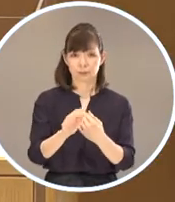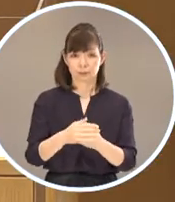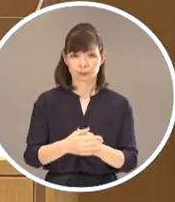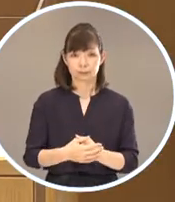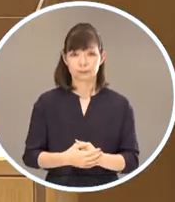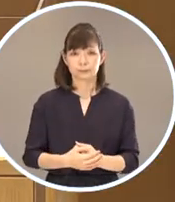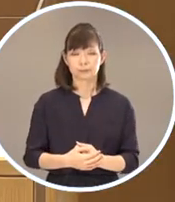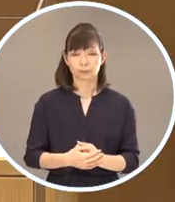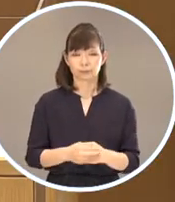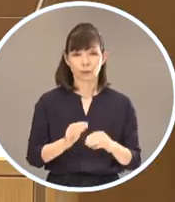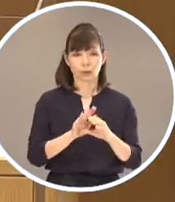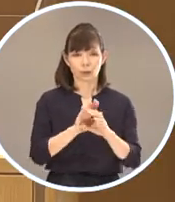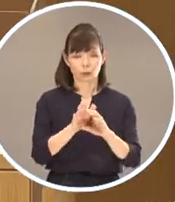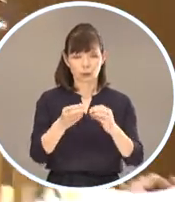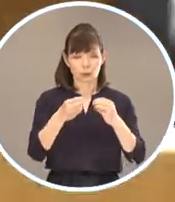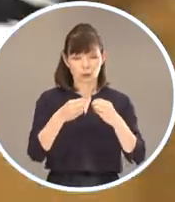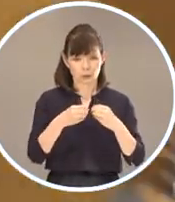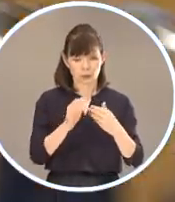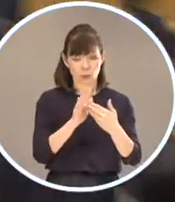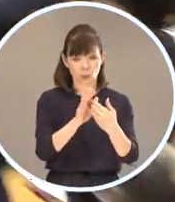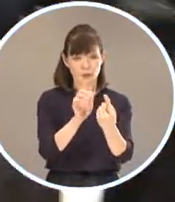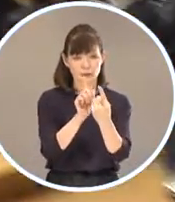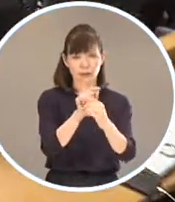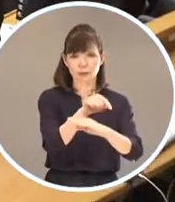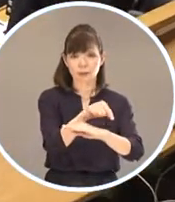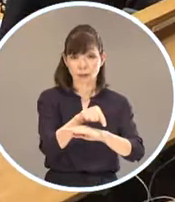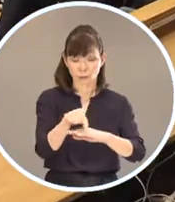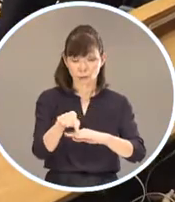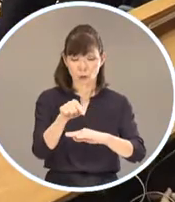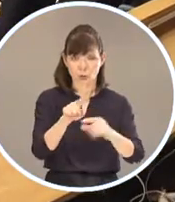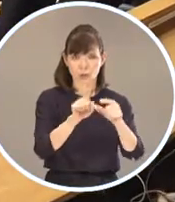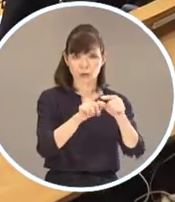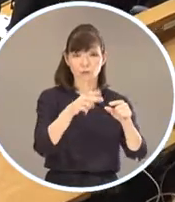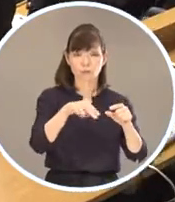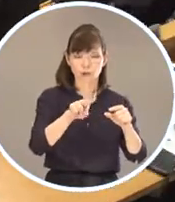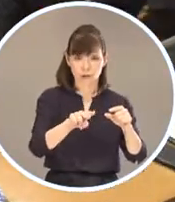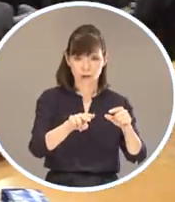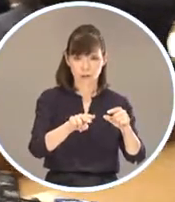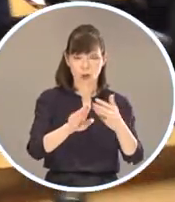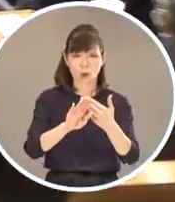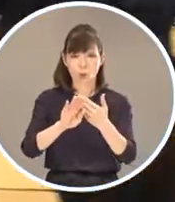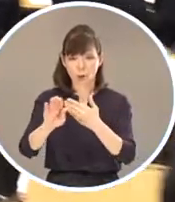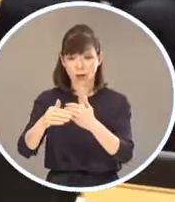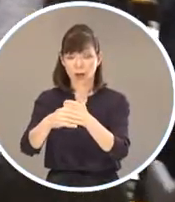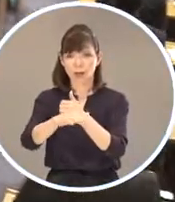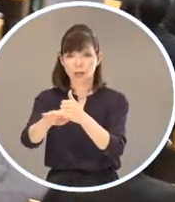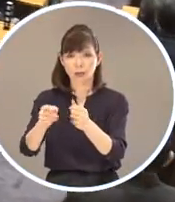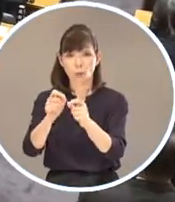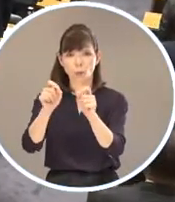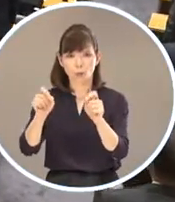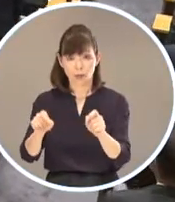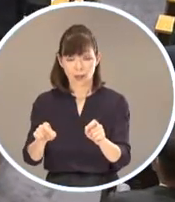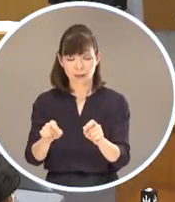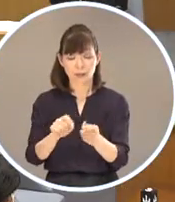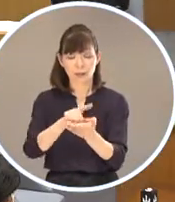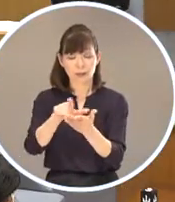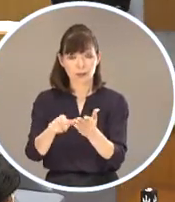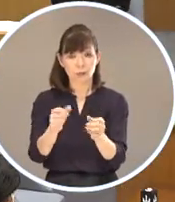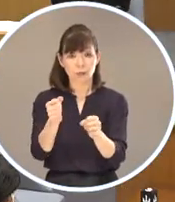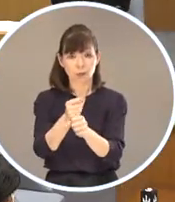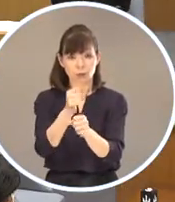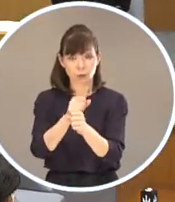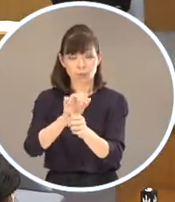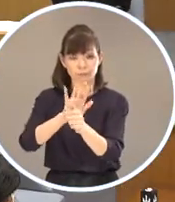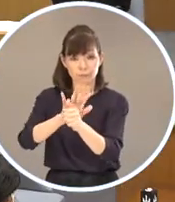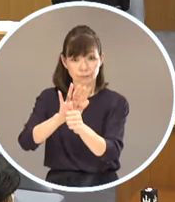また、コロナの感染防止対策、これ中心になっていますけれども、環境問題や地場産業への支援策などですね、